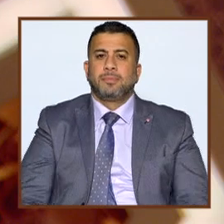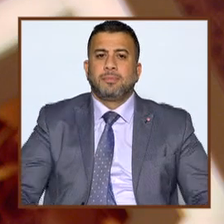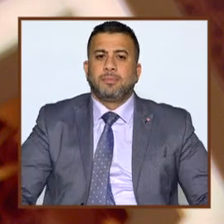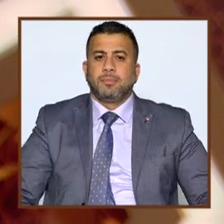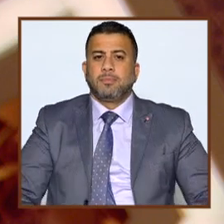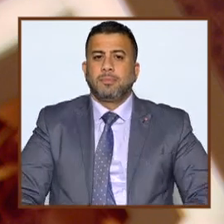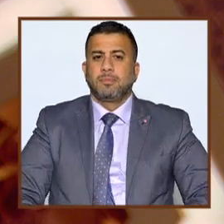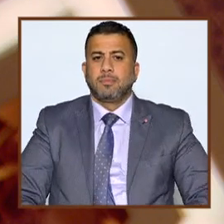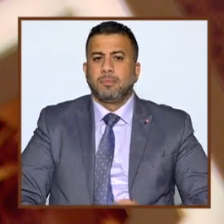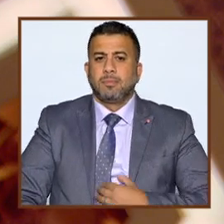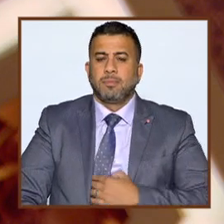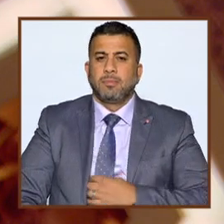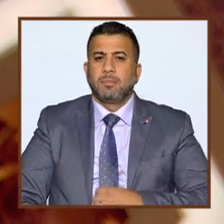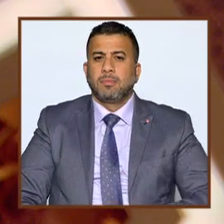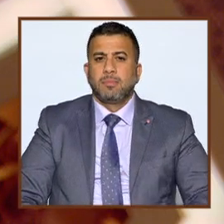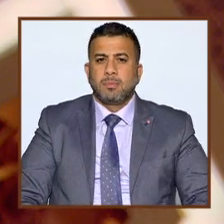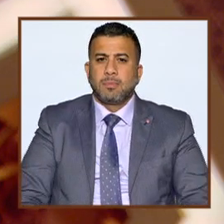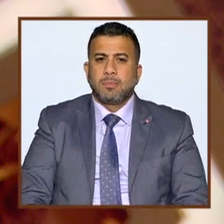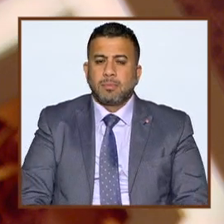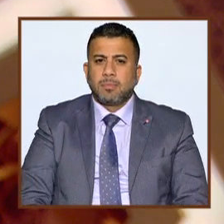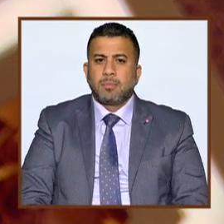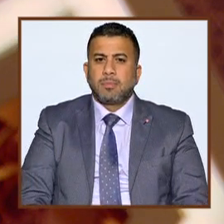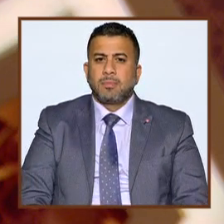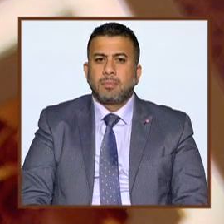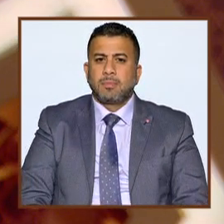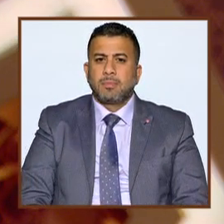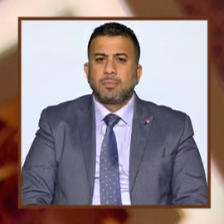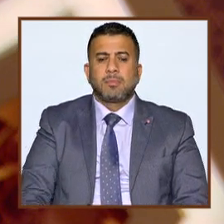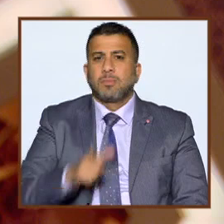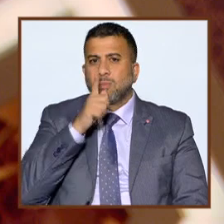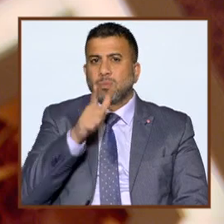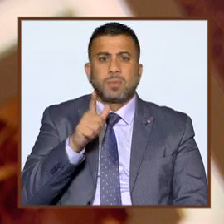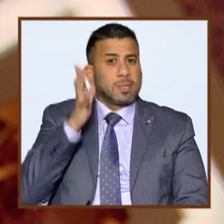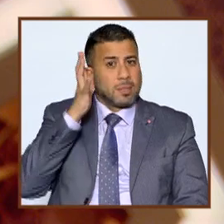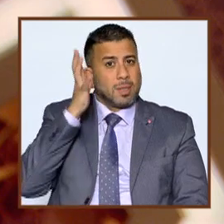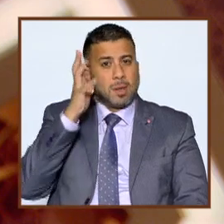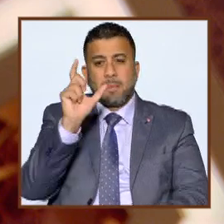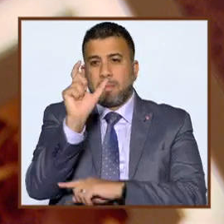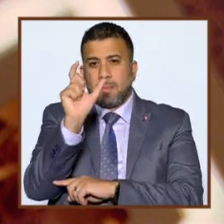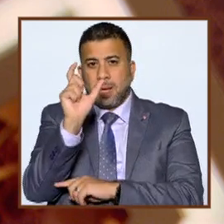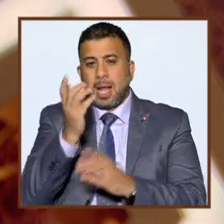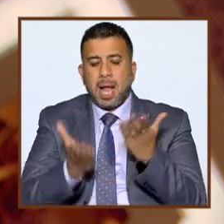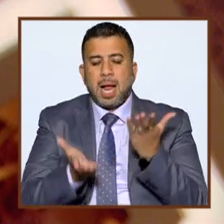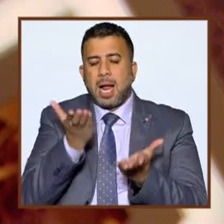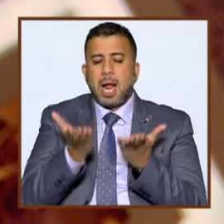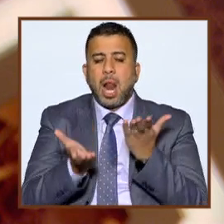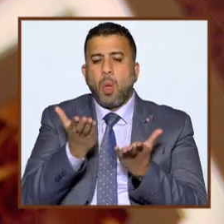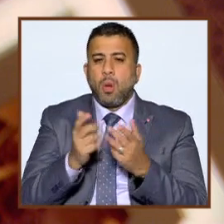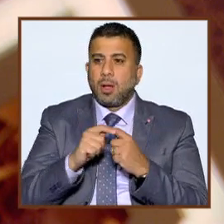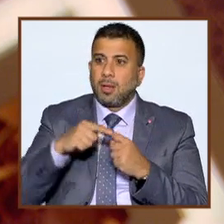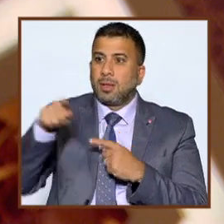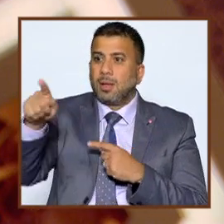الشخص يصلي في المسجد، كم المسافة الإلزامية للشخص اللي لازم يصلي في المسجد؟ يعني كيلو كم كيلو مثلا الحين في قصر